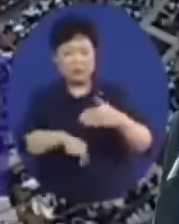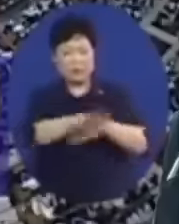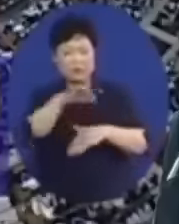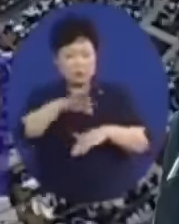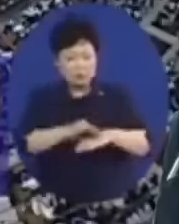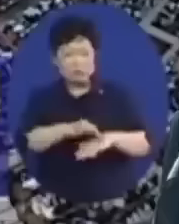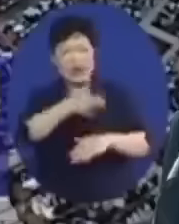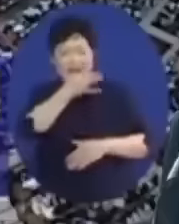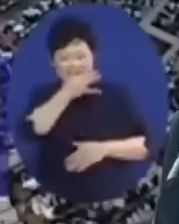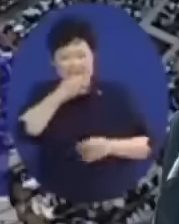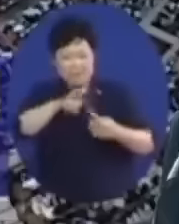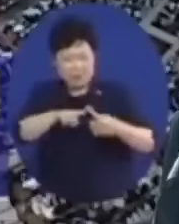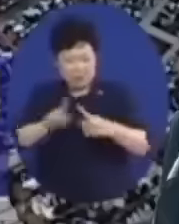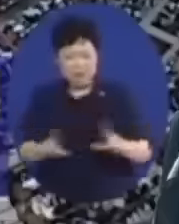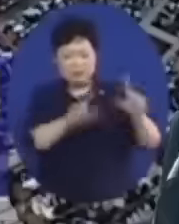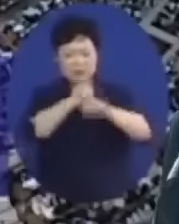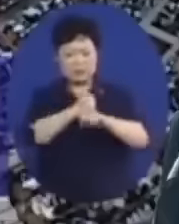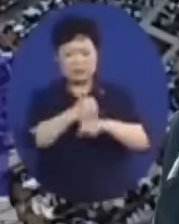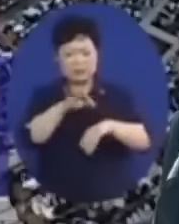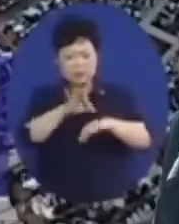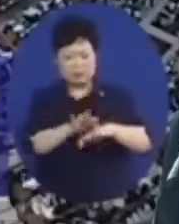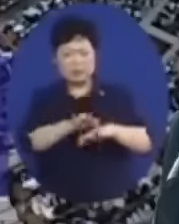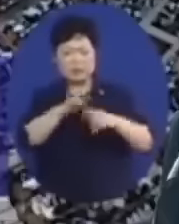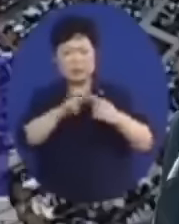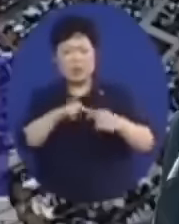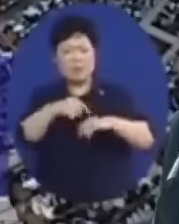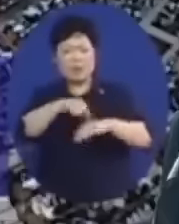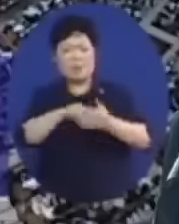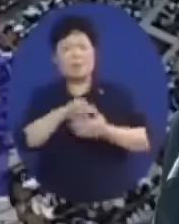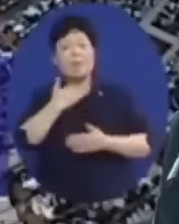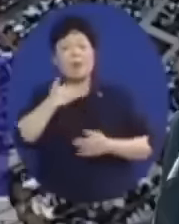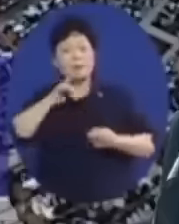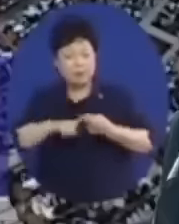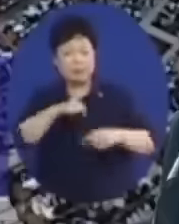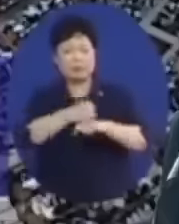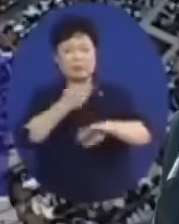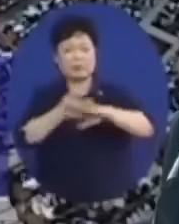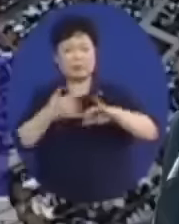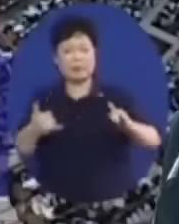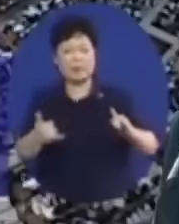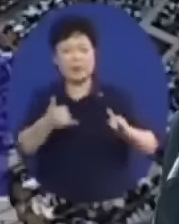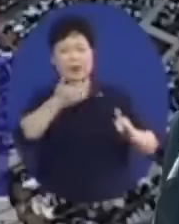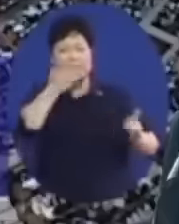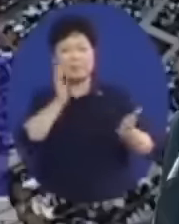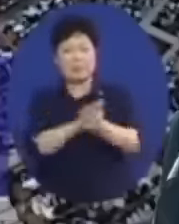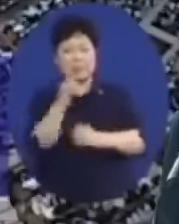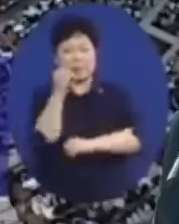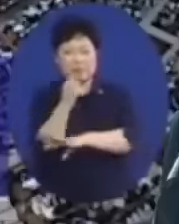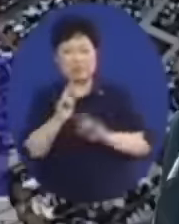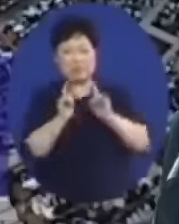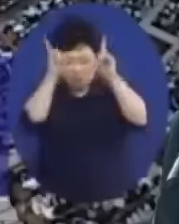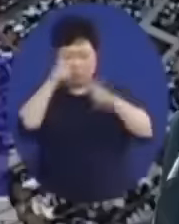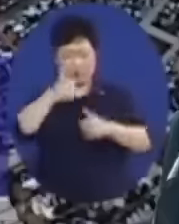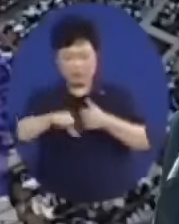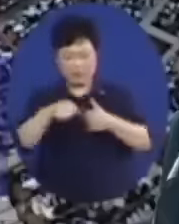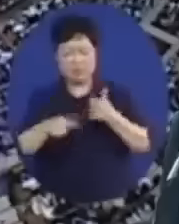육체의 욕심을 따라 지내며 육체와 마음의 원하는 것을 하여 다른 이들과 같이 본질상 진노의